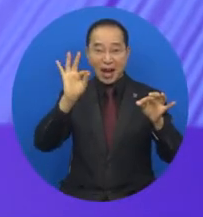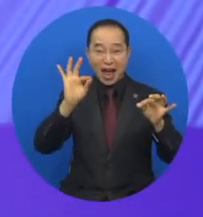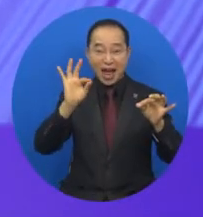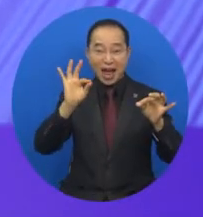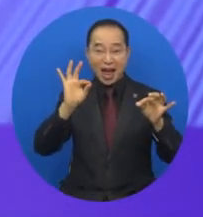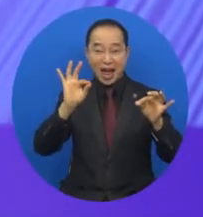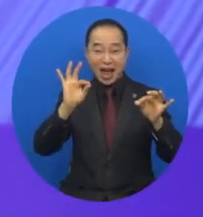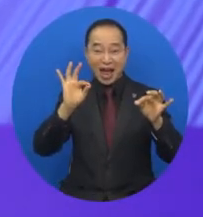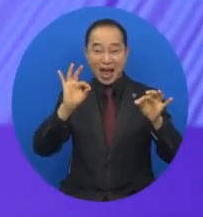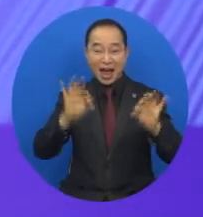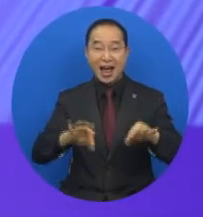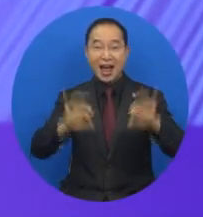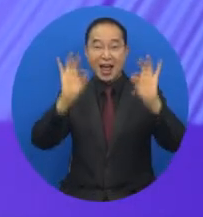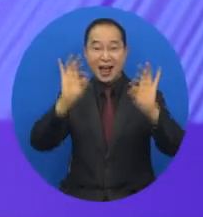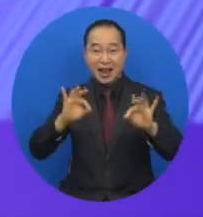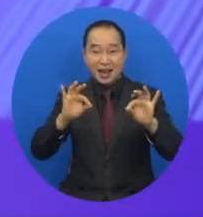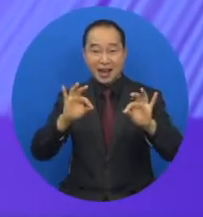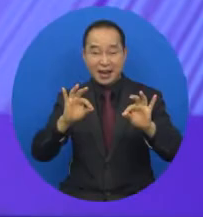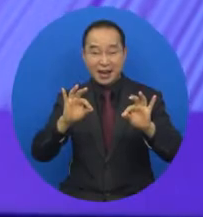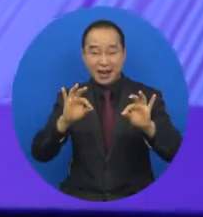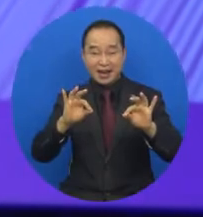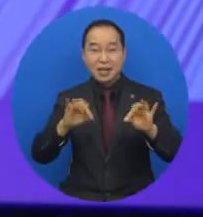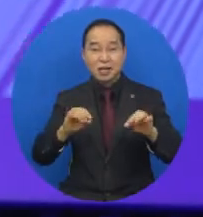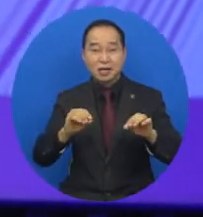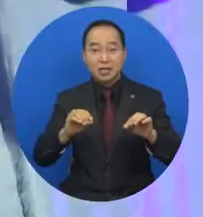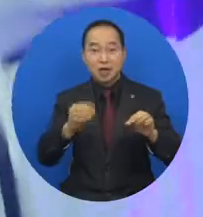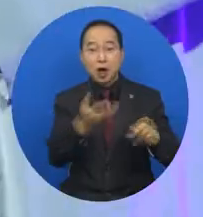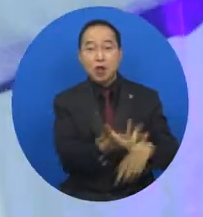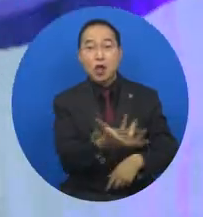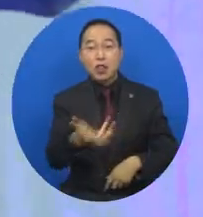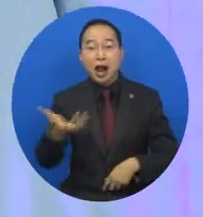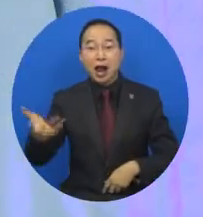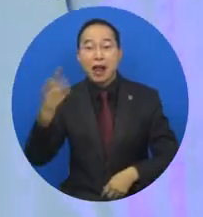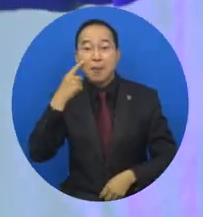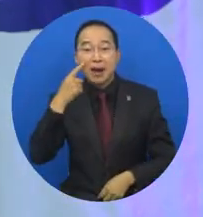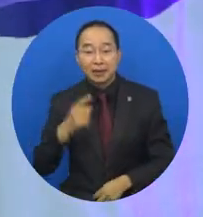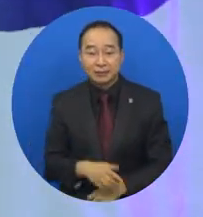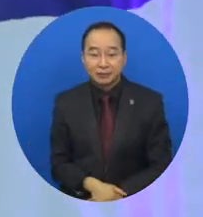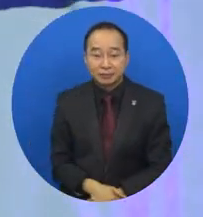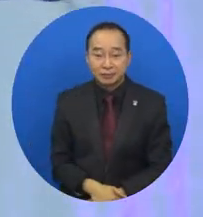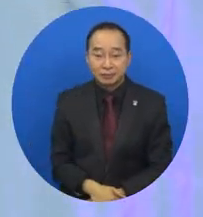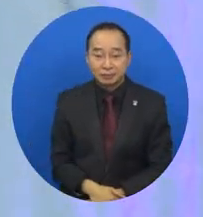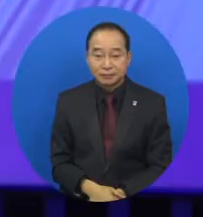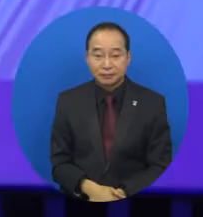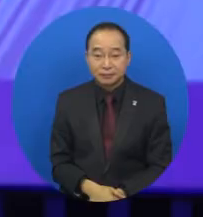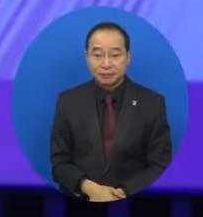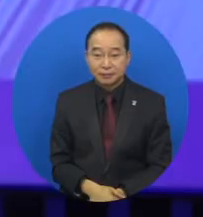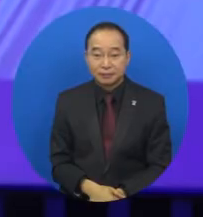어떤 친구가 이렇게 했어요. 처음에는 이렇게 흔들더니